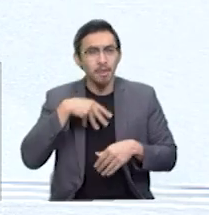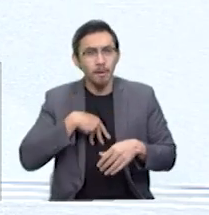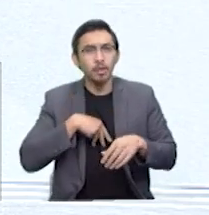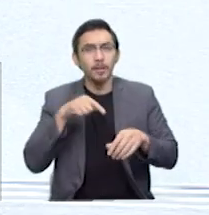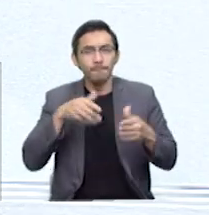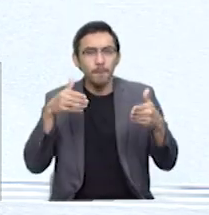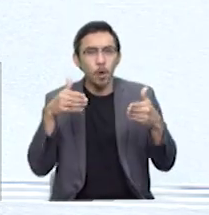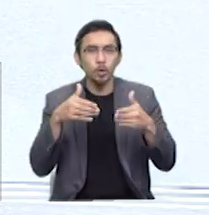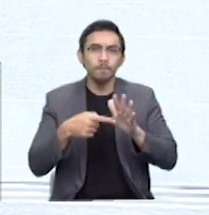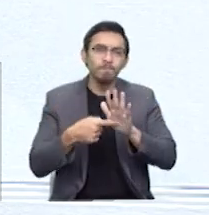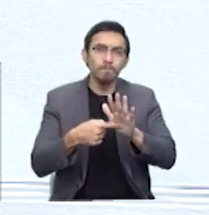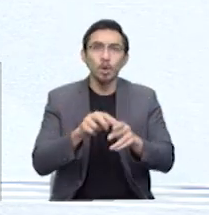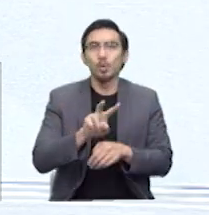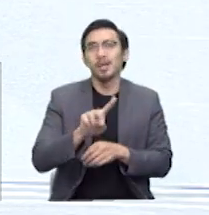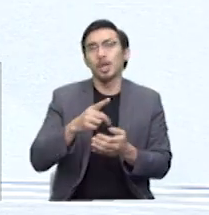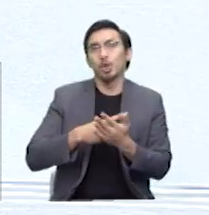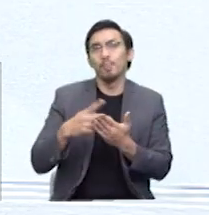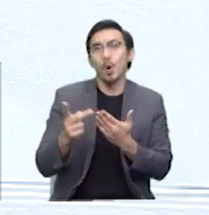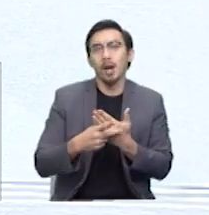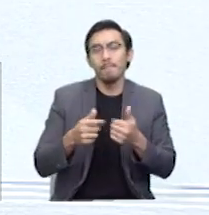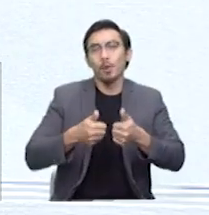21 program unggulan ke masyarakat.